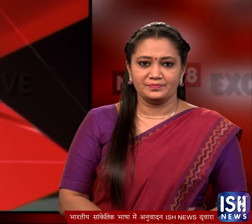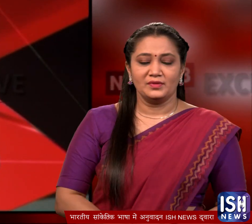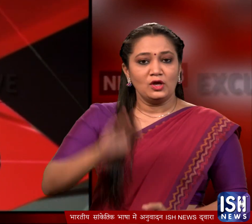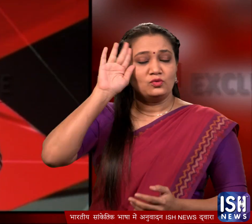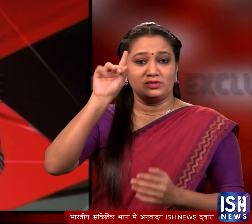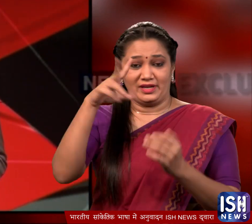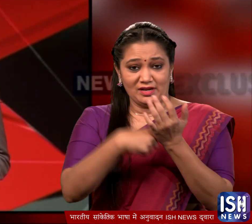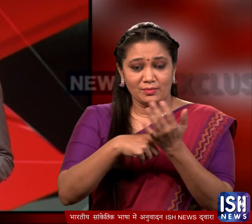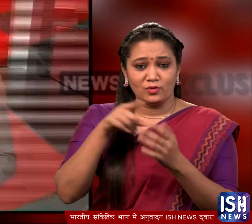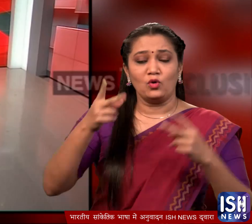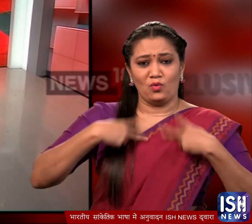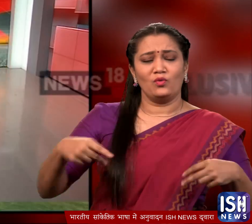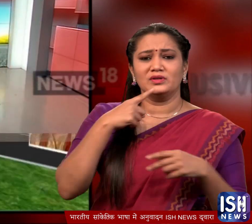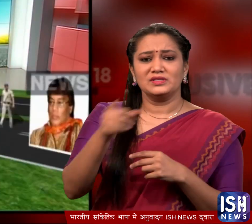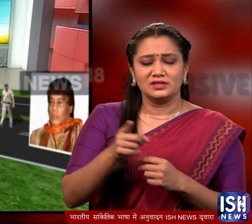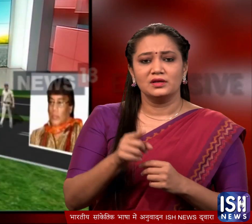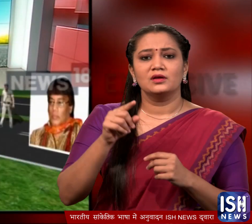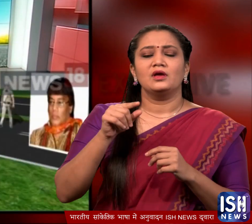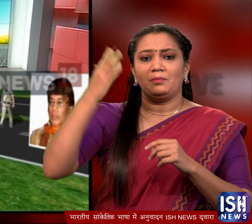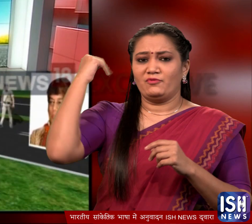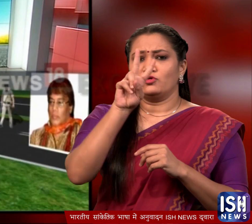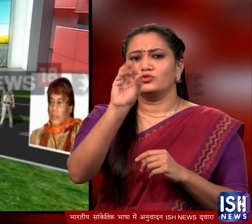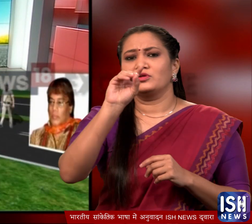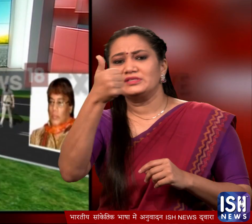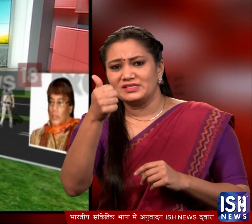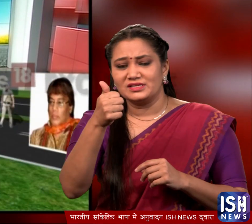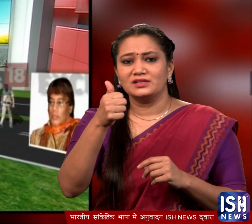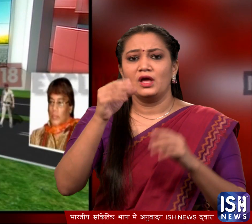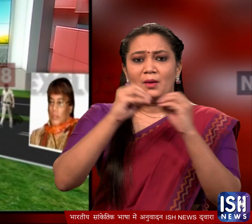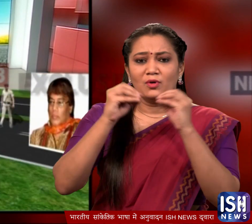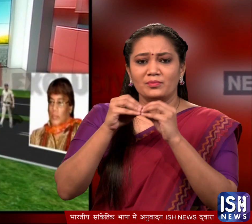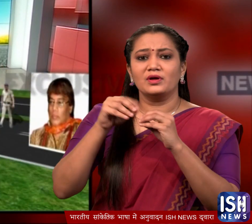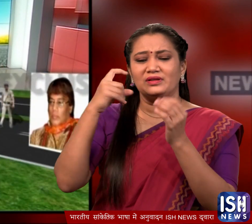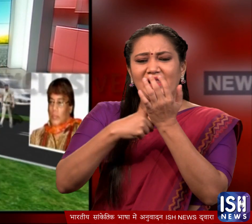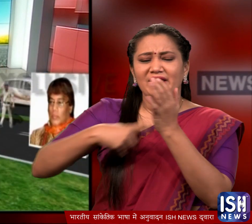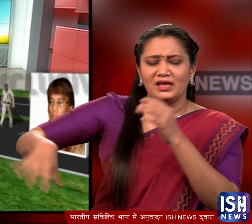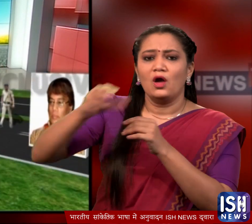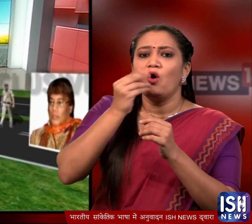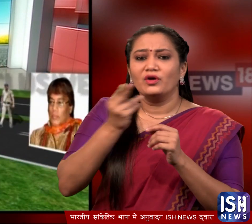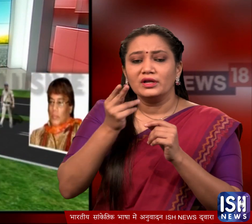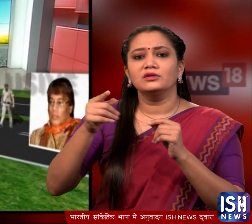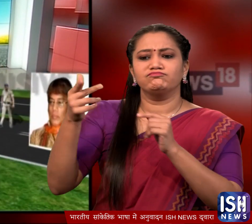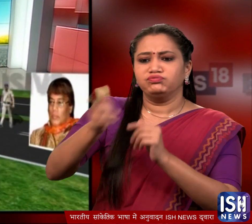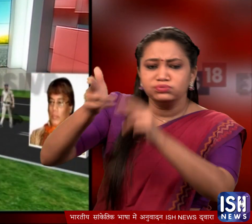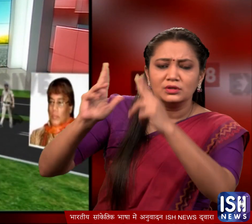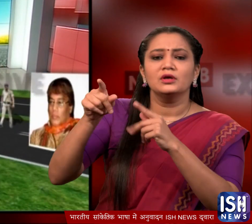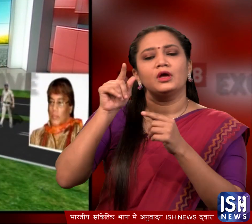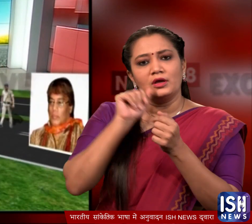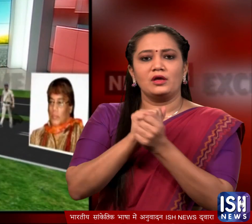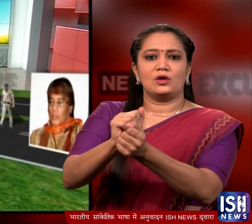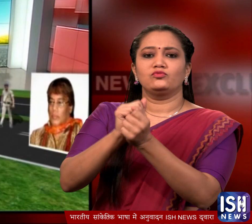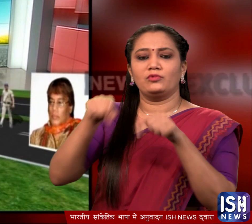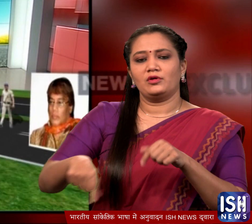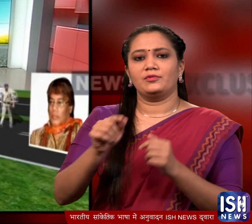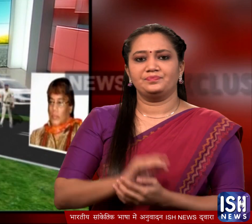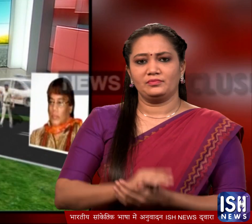के विवेक गुप्ता की रिपोर्ट है कि कोर्ट ने रवि पुजारी को साल 2016 में मुंबई के गजाली होटल में हुई फायरिंग के मामले में पूछताछ के लिए